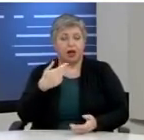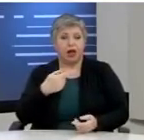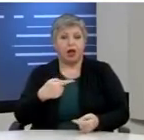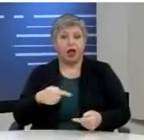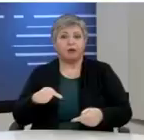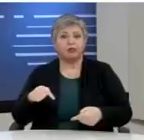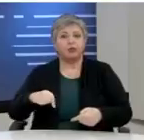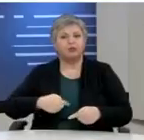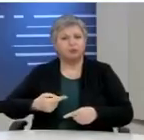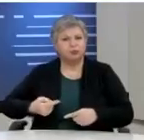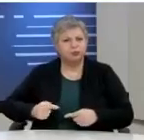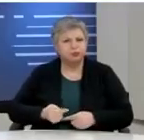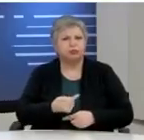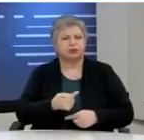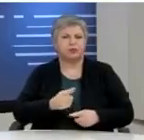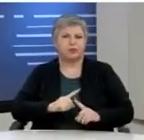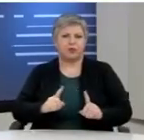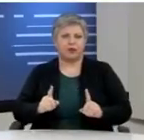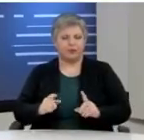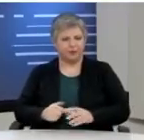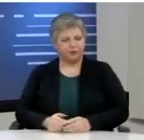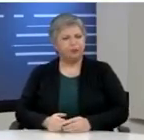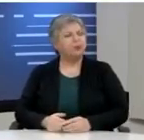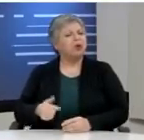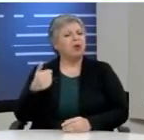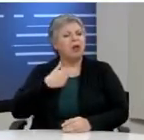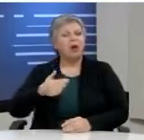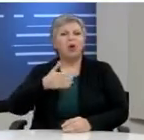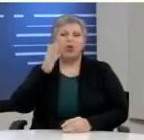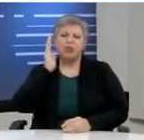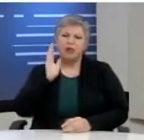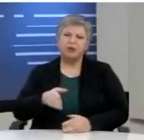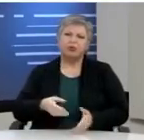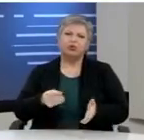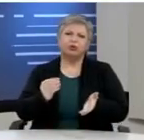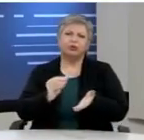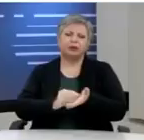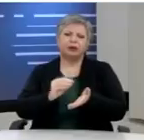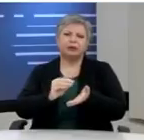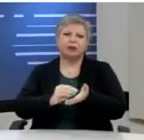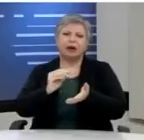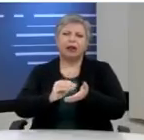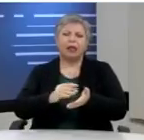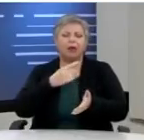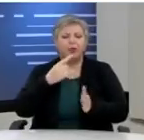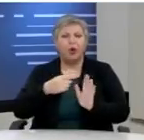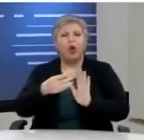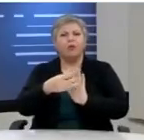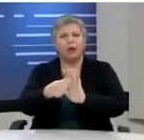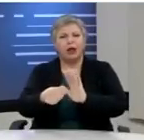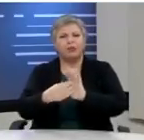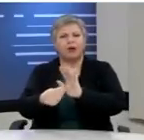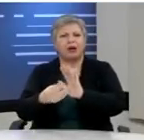Κυρίες και κύριοι συνάδελφοι, θα μπορούσα να αναφέρω δεκάδες παραδείγματα